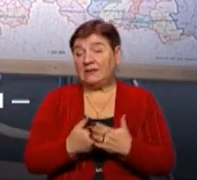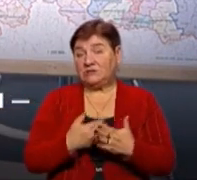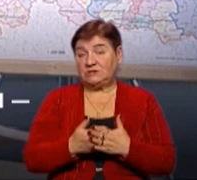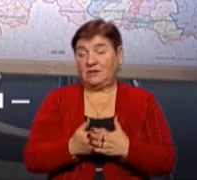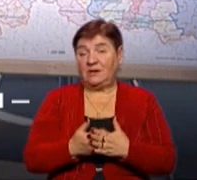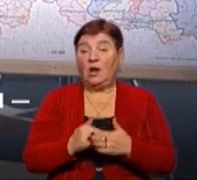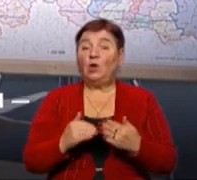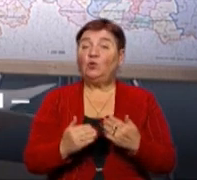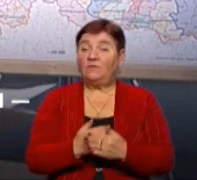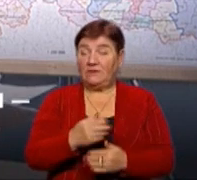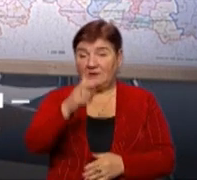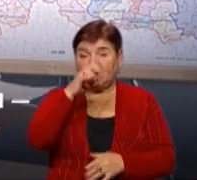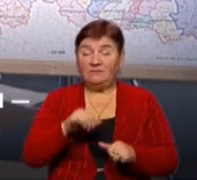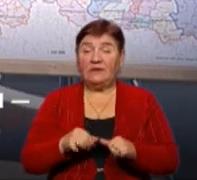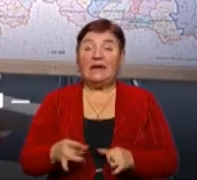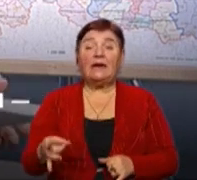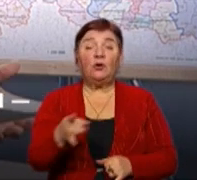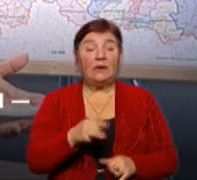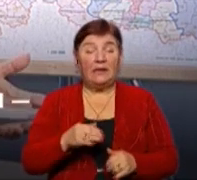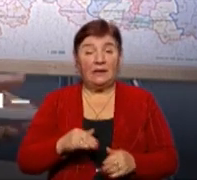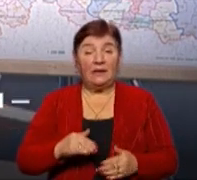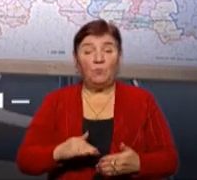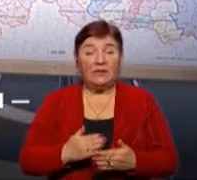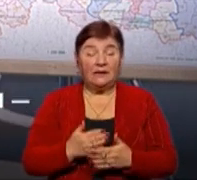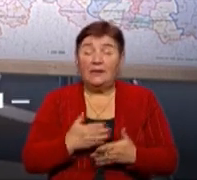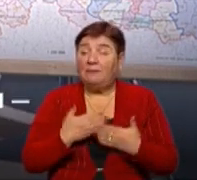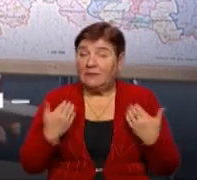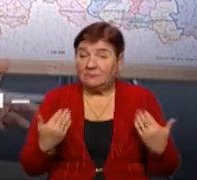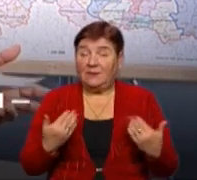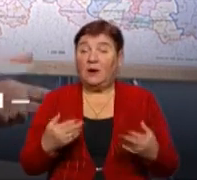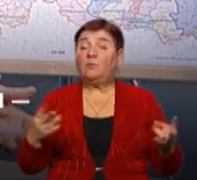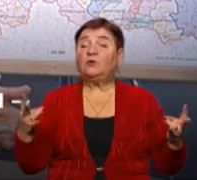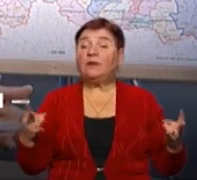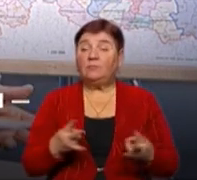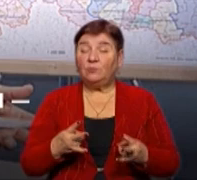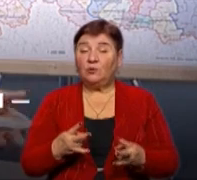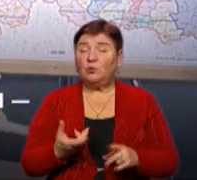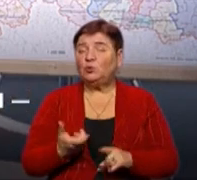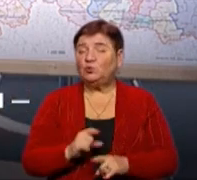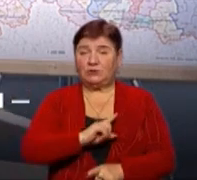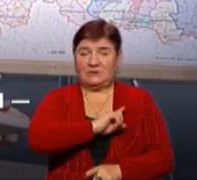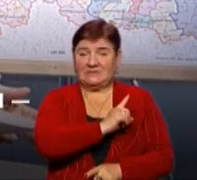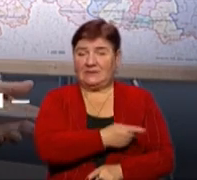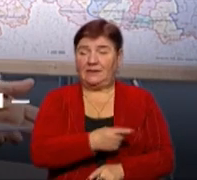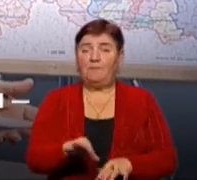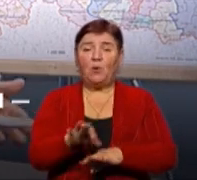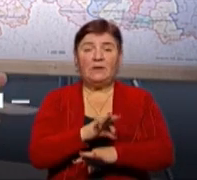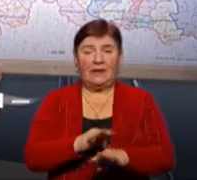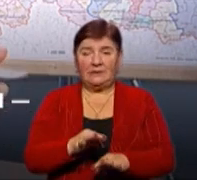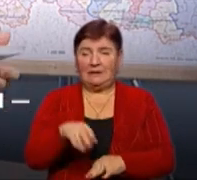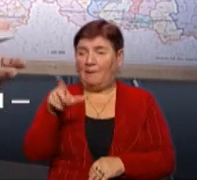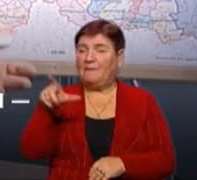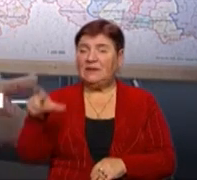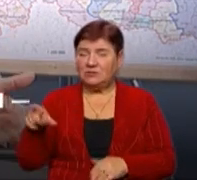цій новій державній регіональній політиці практично нема. Тому потрібні дуже сильні проєктні